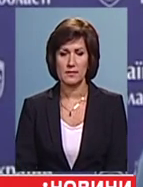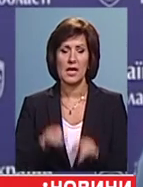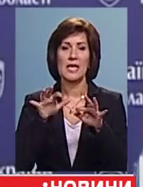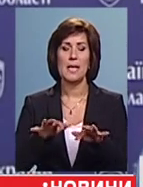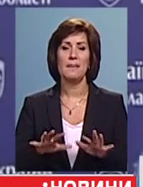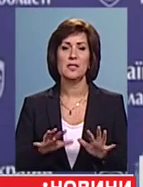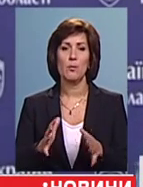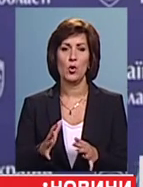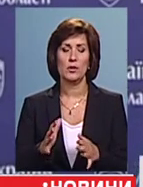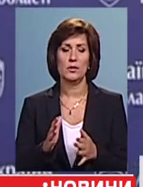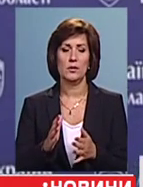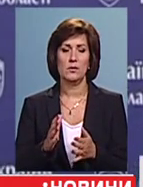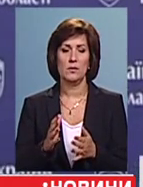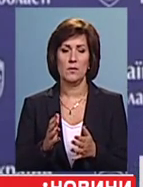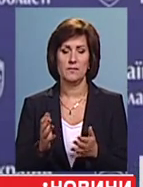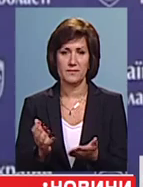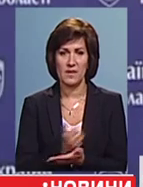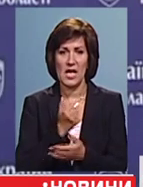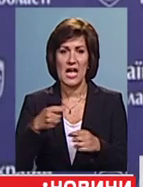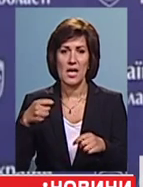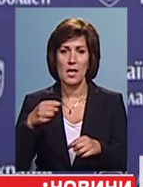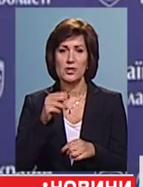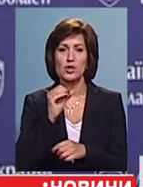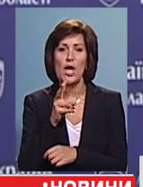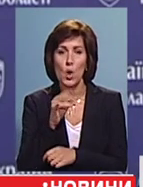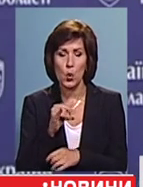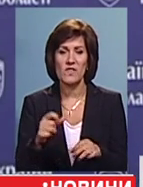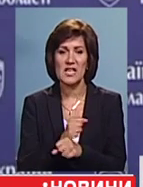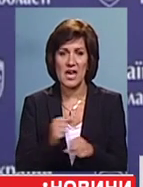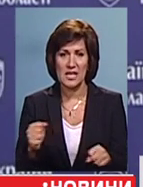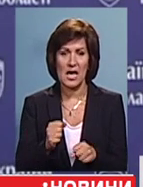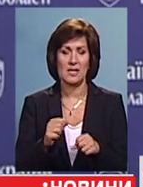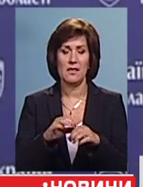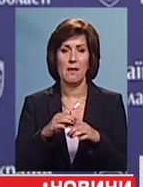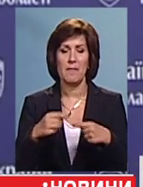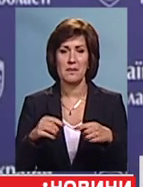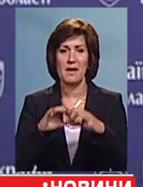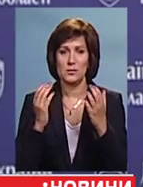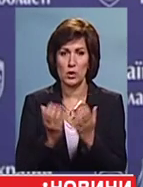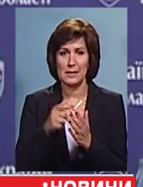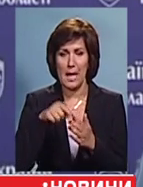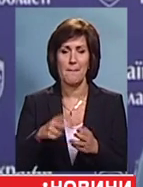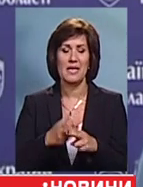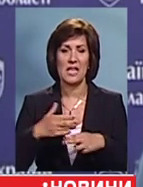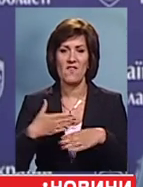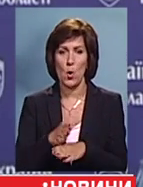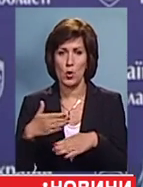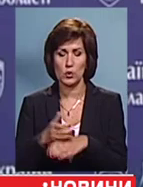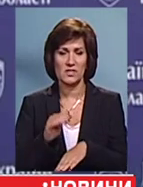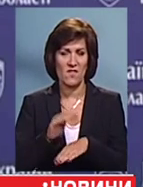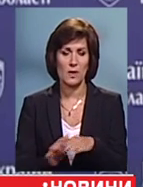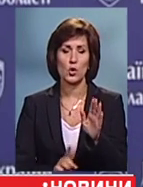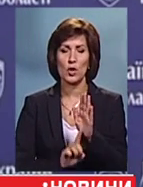На місці події виявлено та вилучено чеку від гранати УЗРГР-2, предмет циліндричної форми та металеві осколки. За даним